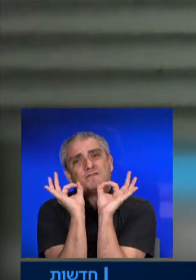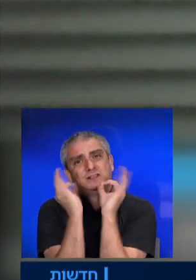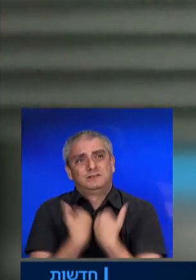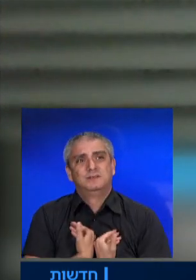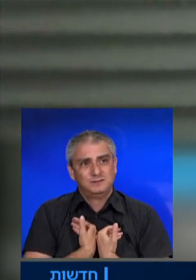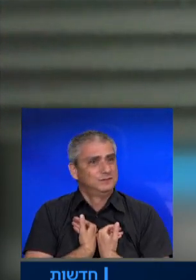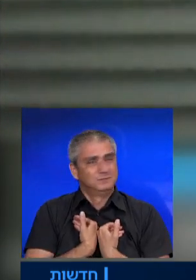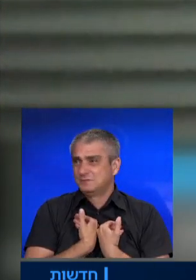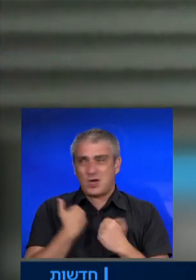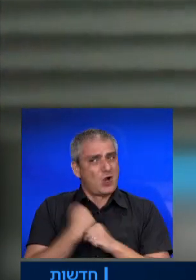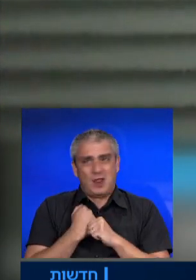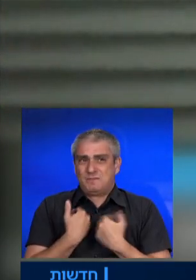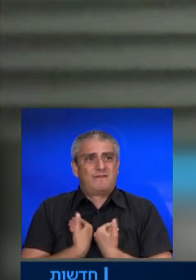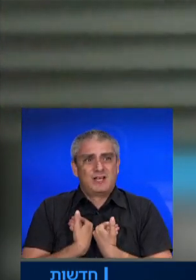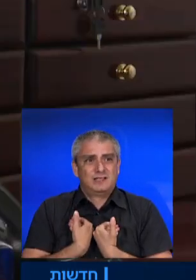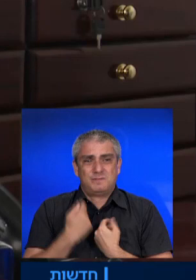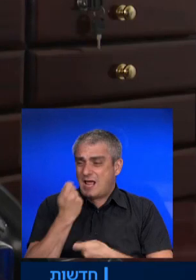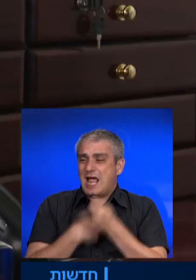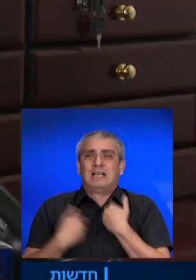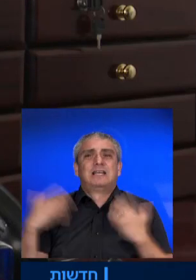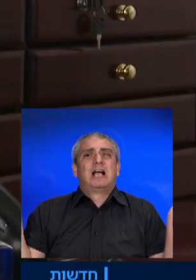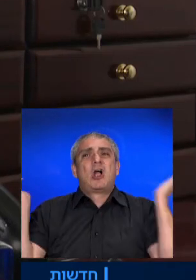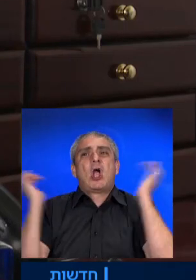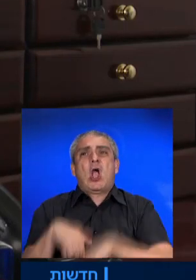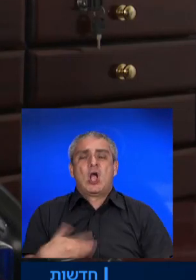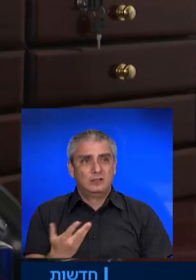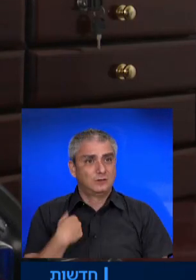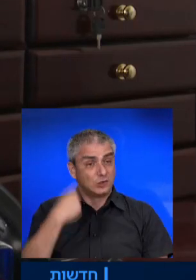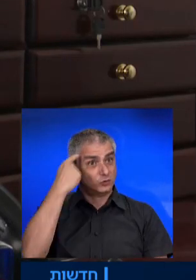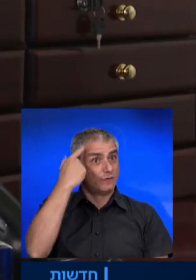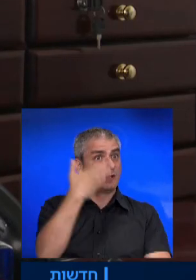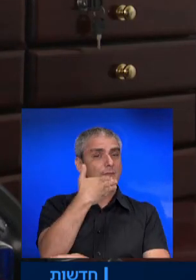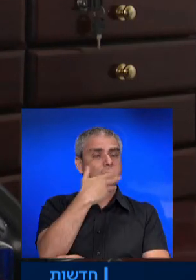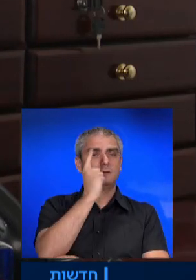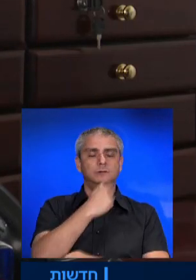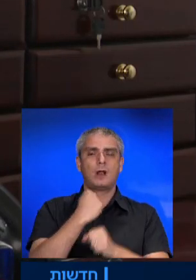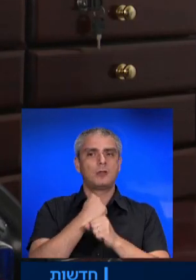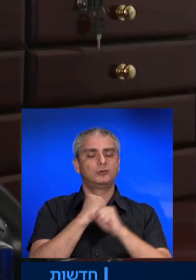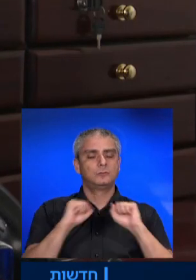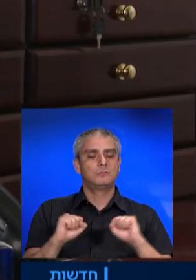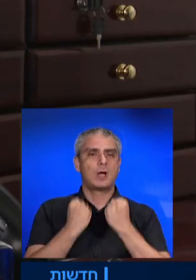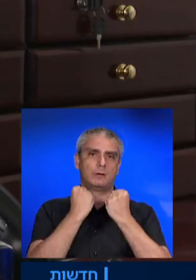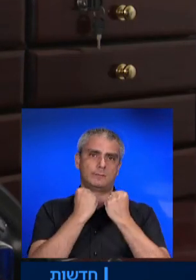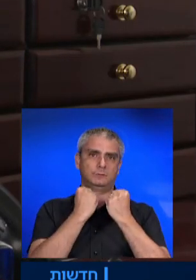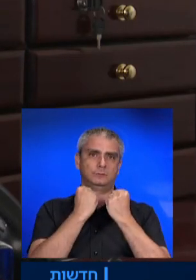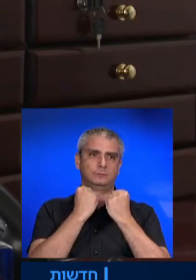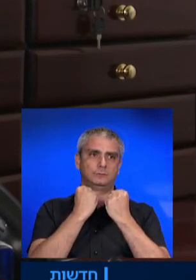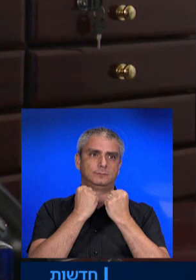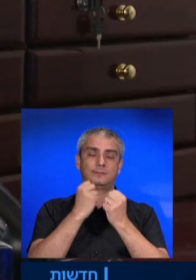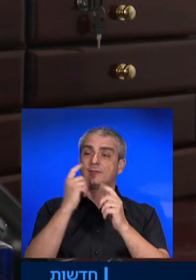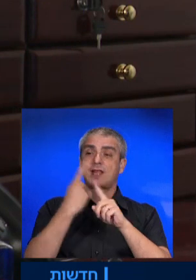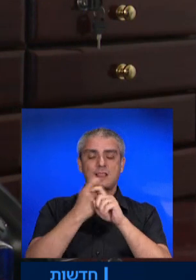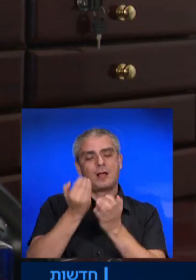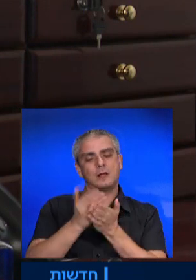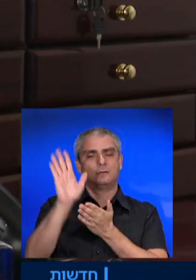לא מתפקדים, העסק שלנו קורס. אני חושב שהמדינה צריכה לעשות מאמץ קטן להחריג את נהריה בעניין